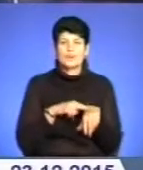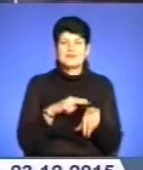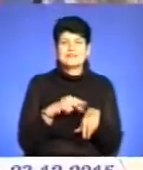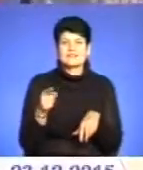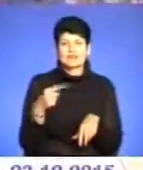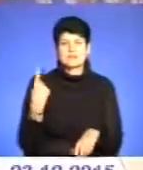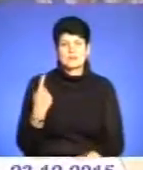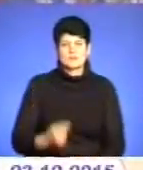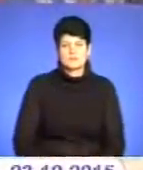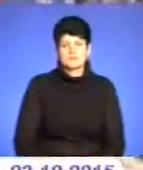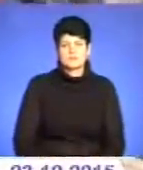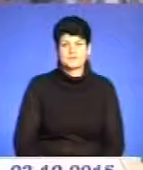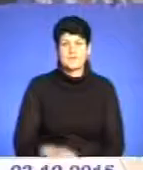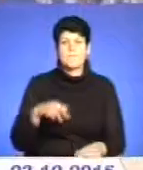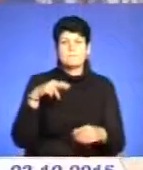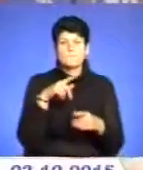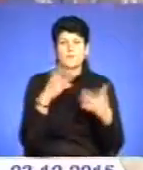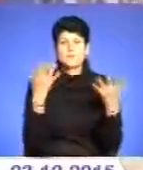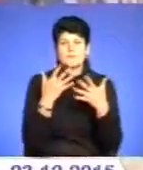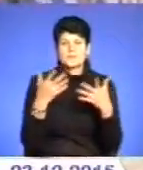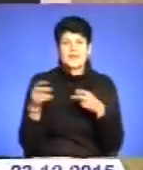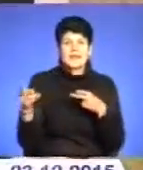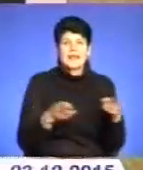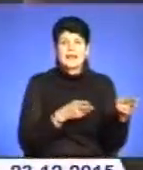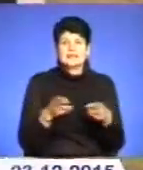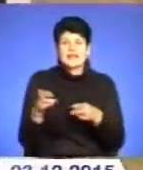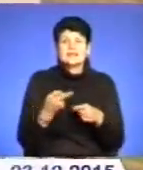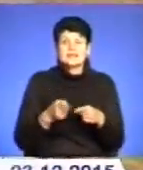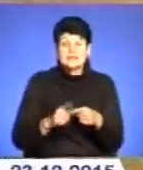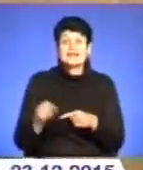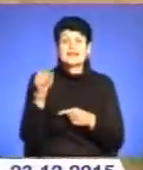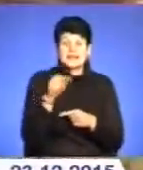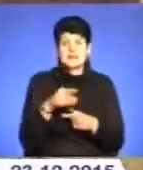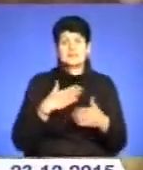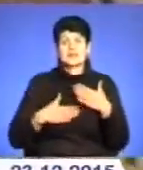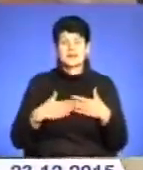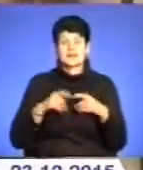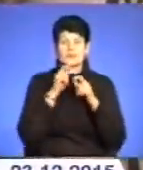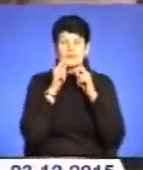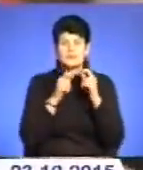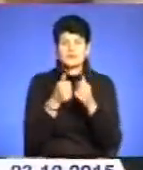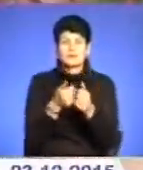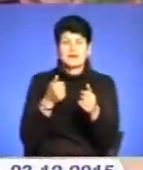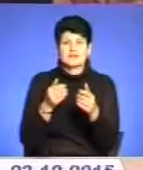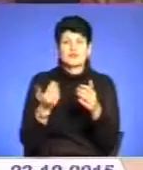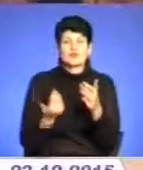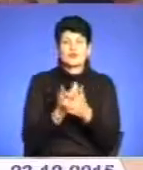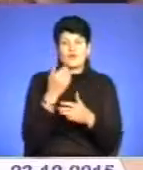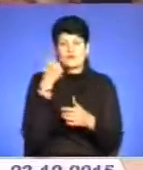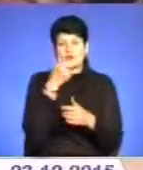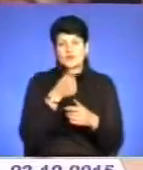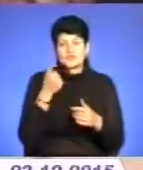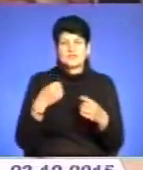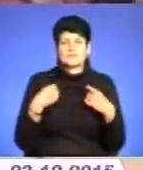області. Похід до кінозалу та катання на ковзанах – саме такий приємний подарунок напередодні новорічних свят отримали дітлахи